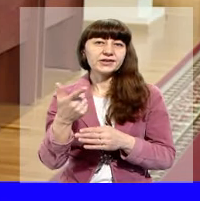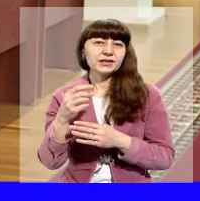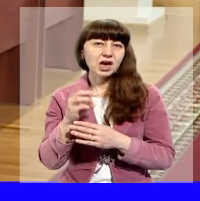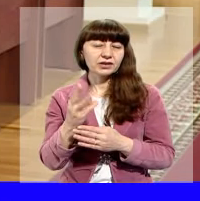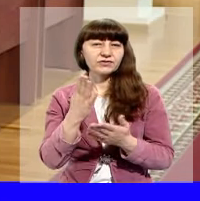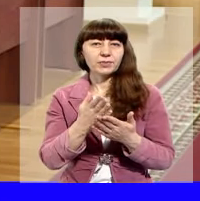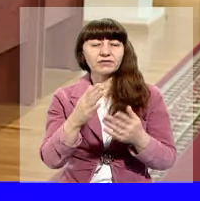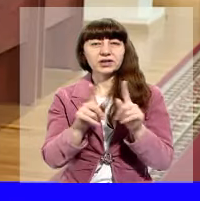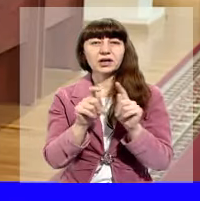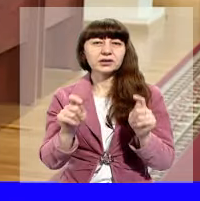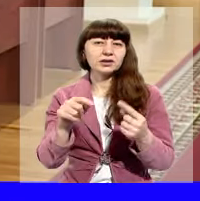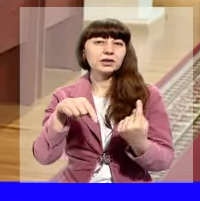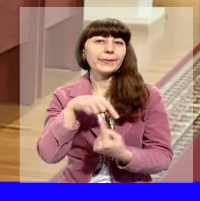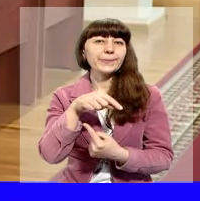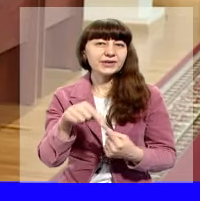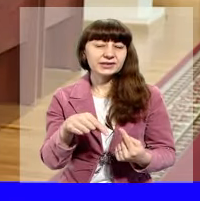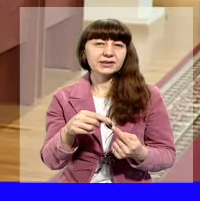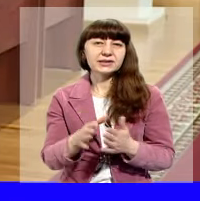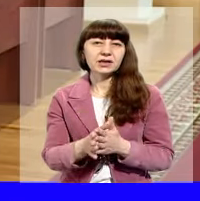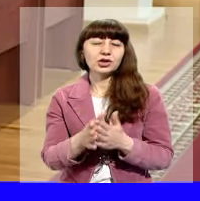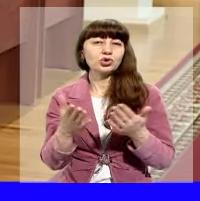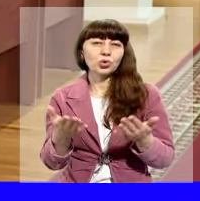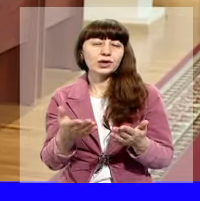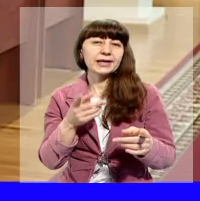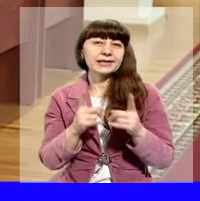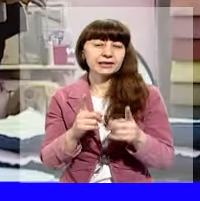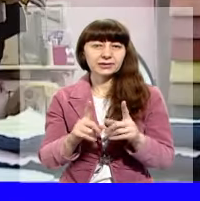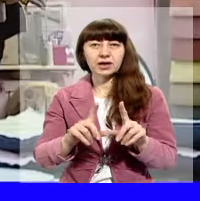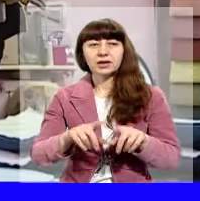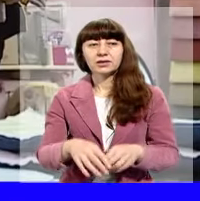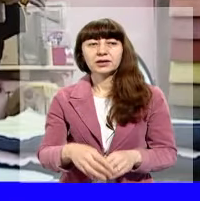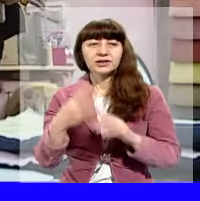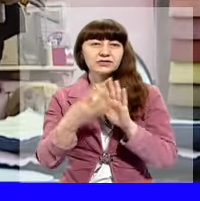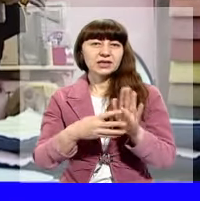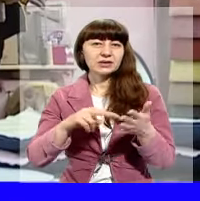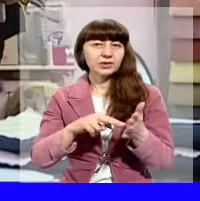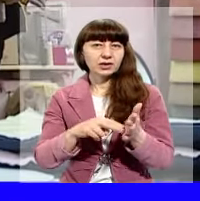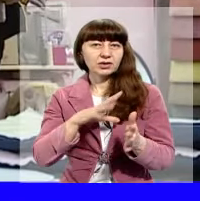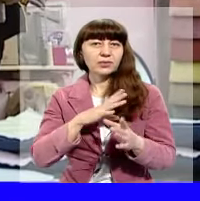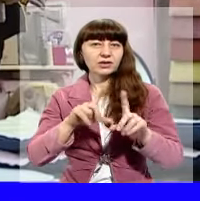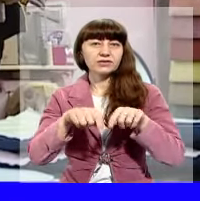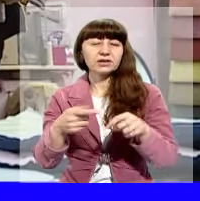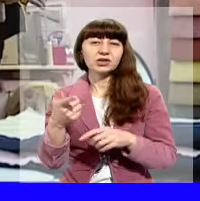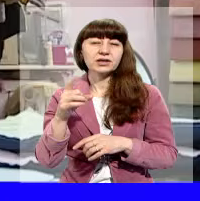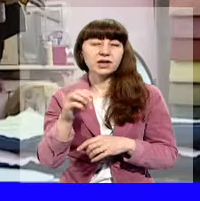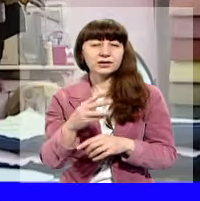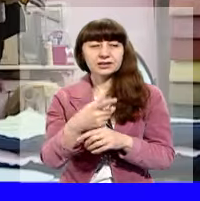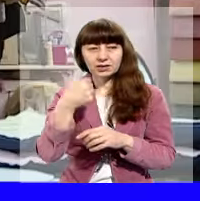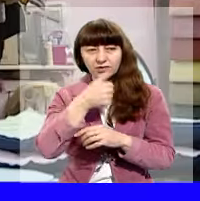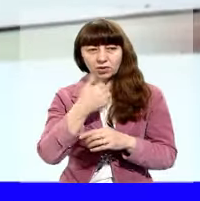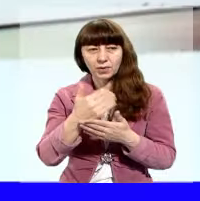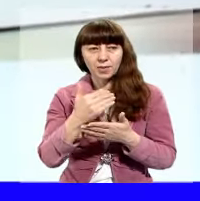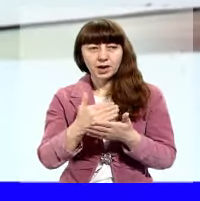19 жоба мақұлданды, оның ішінен 6 жоба жас кәсіпкерлердің жобалары. Биылдан бастап қолданымға енген шағын және